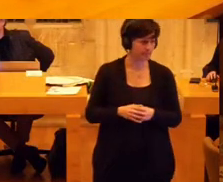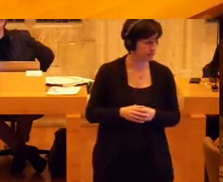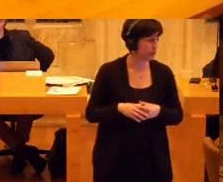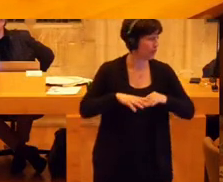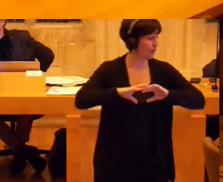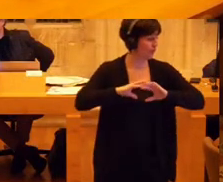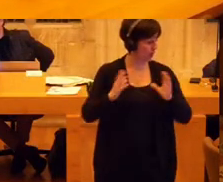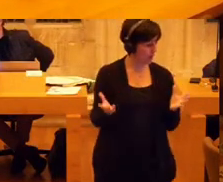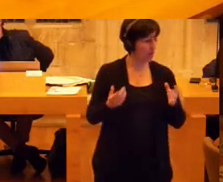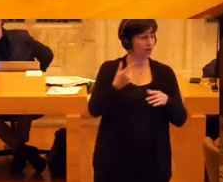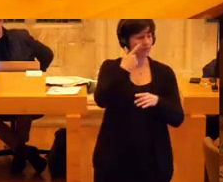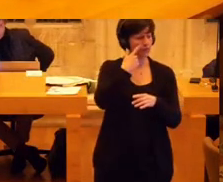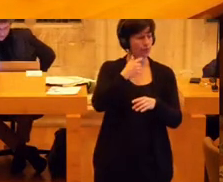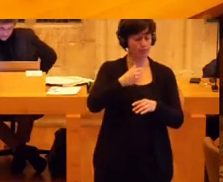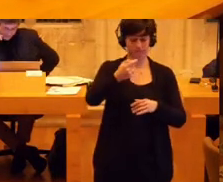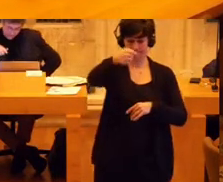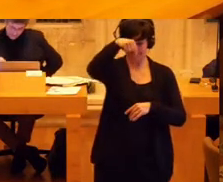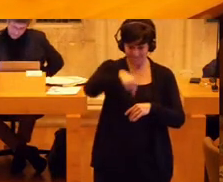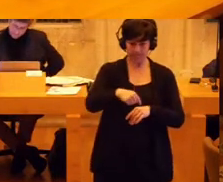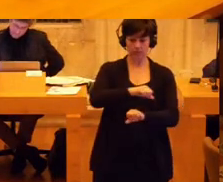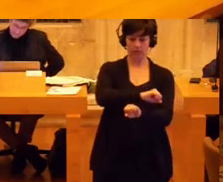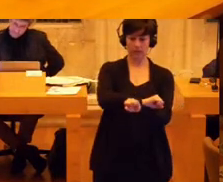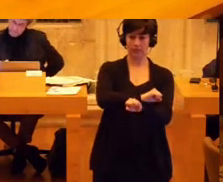Voilà, et on voit donc la jonction ici